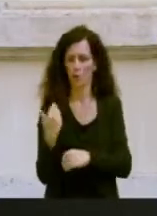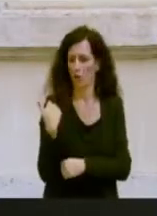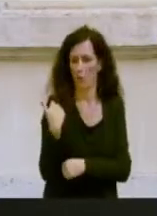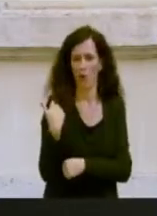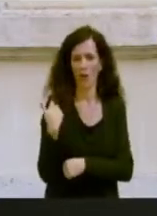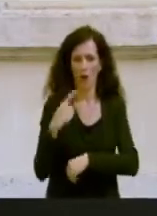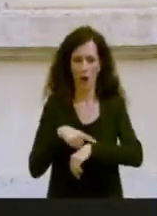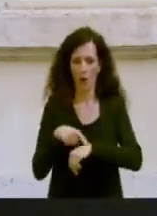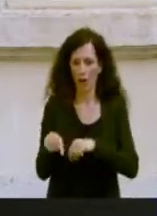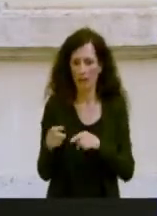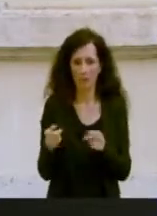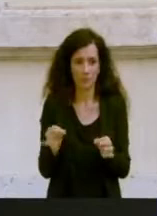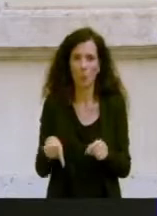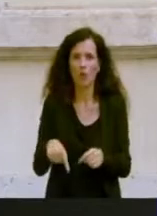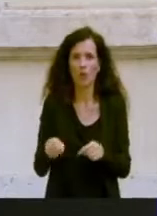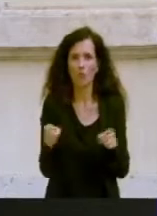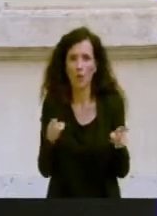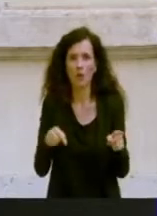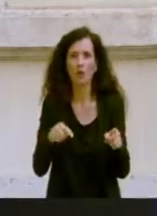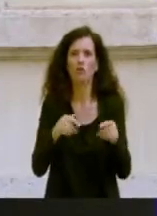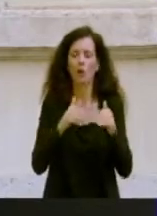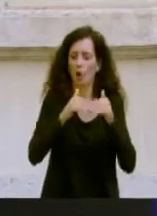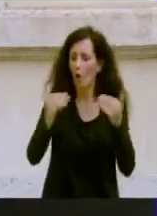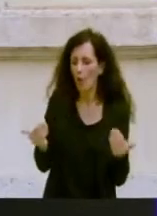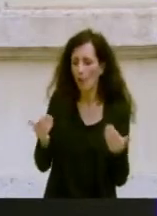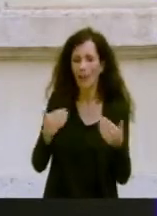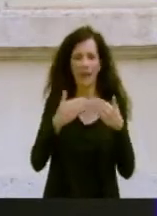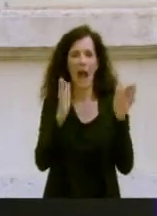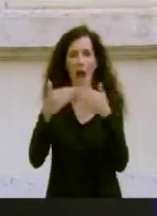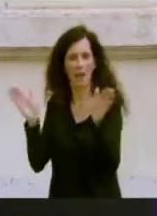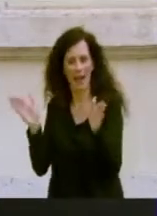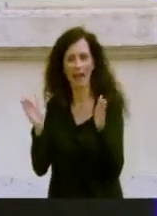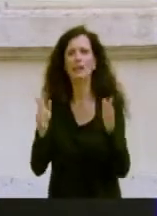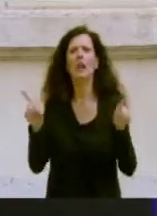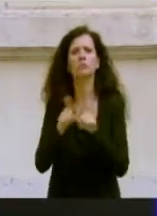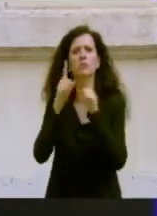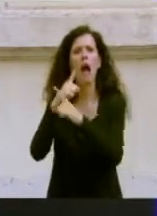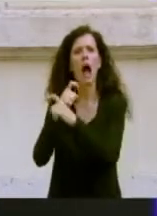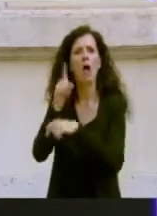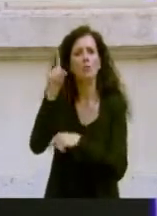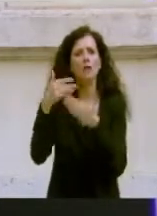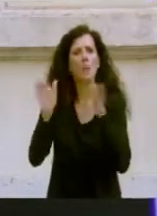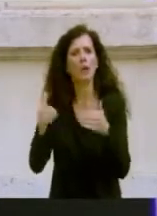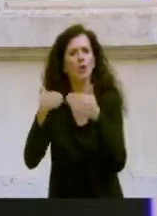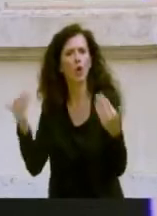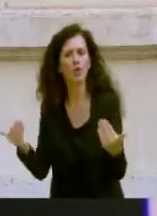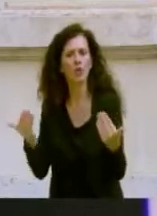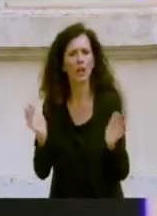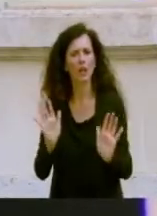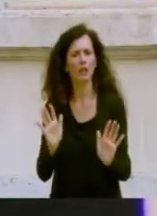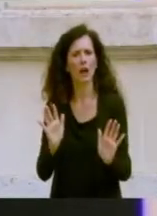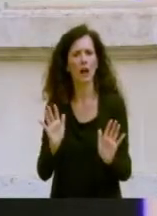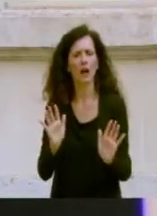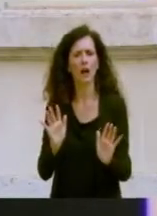come le ho detto i confini anche degli stati europei l'austria ha riaperto i suoi confini però a quanto pare non ha